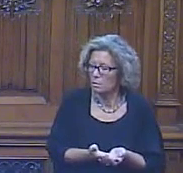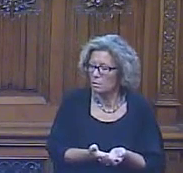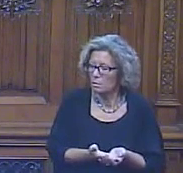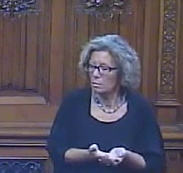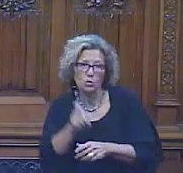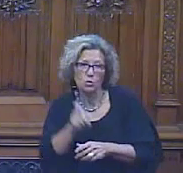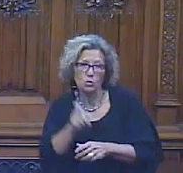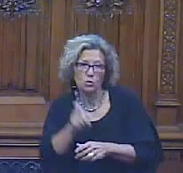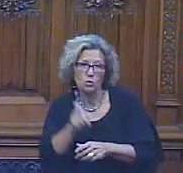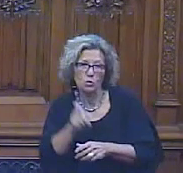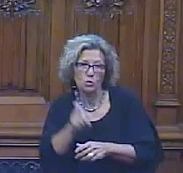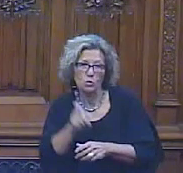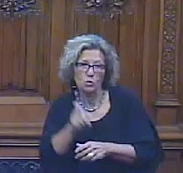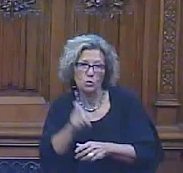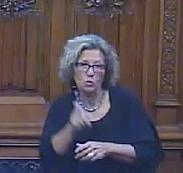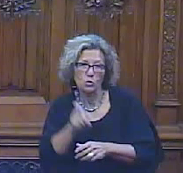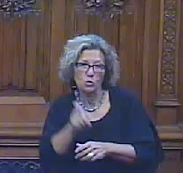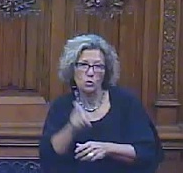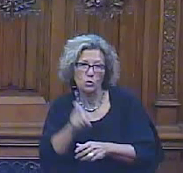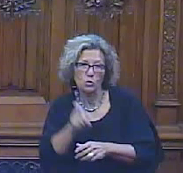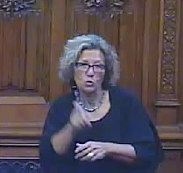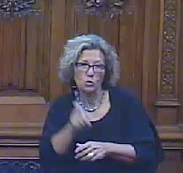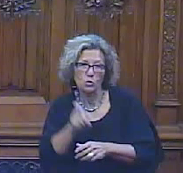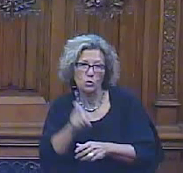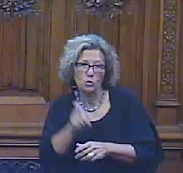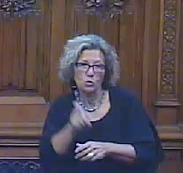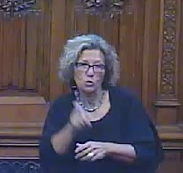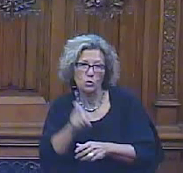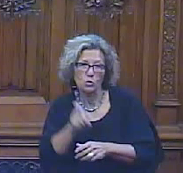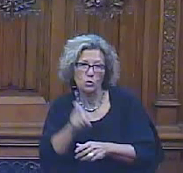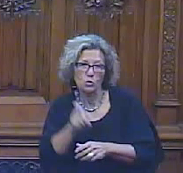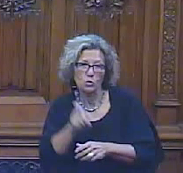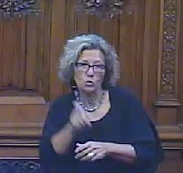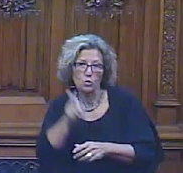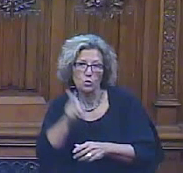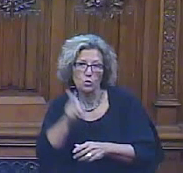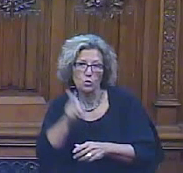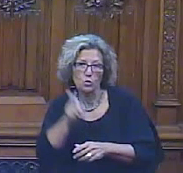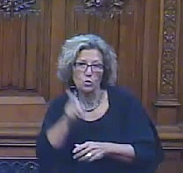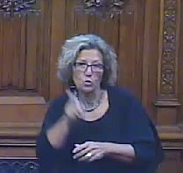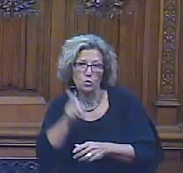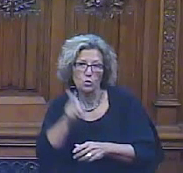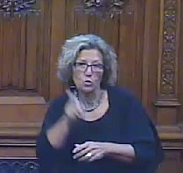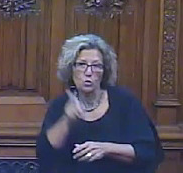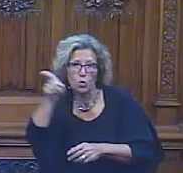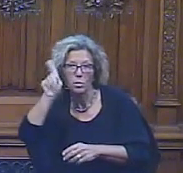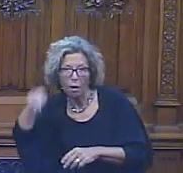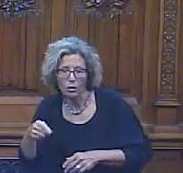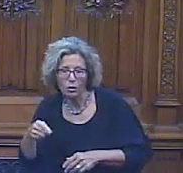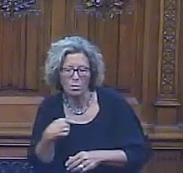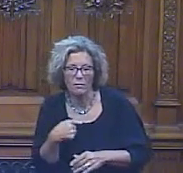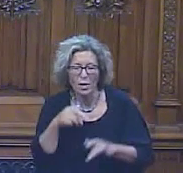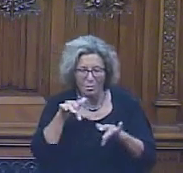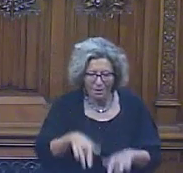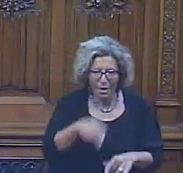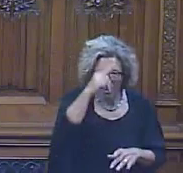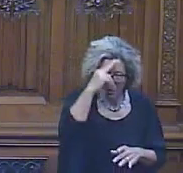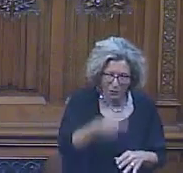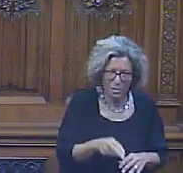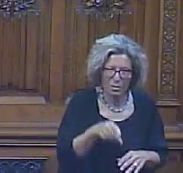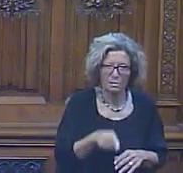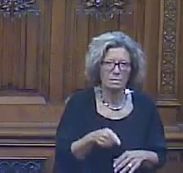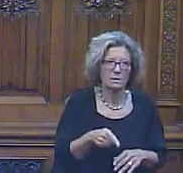ich würde immer sagen, man soll dort aktiv sein, wo man tätig ist. Auch wir sind hier in Wien, wir